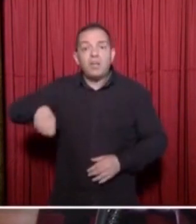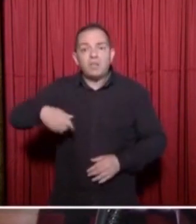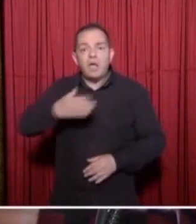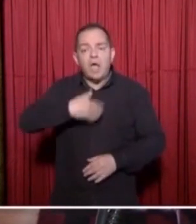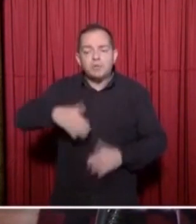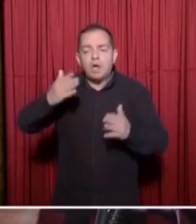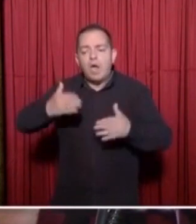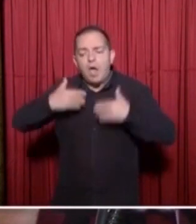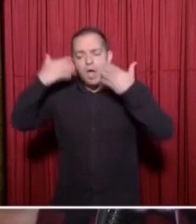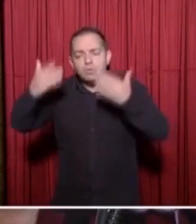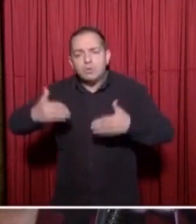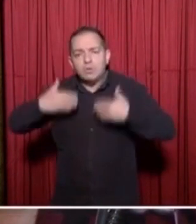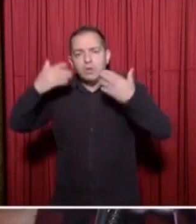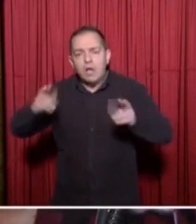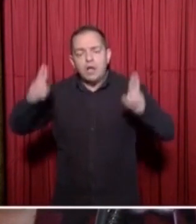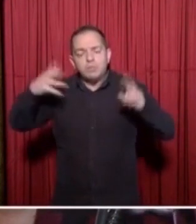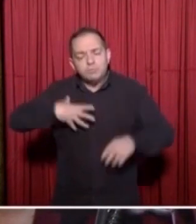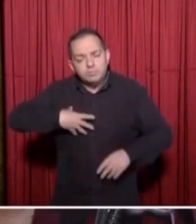φοβερού βήματος του Χριστού